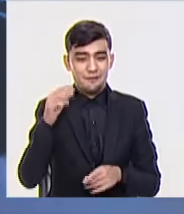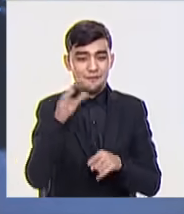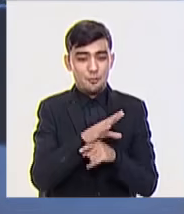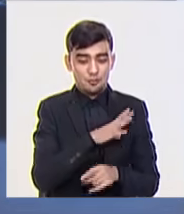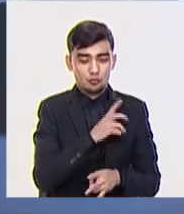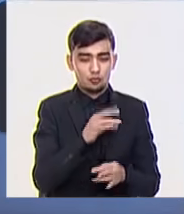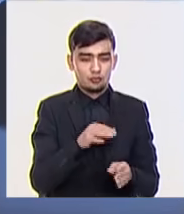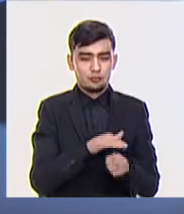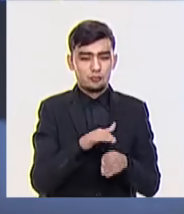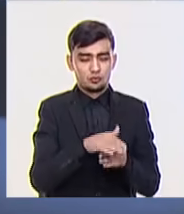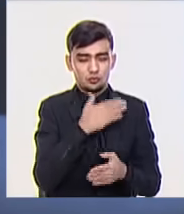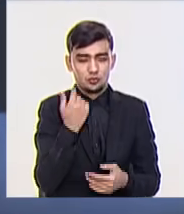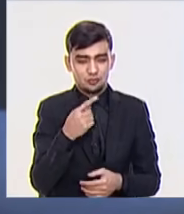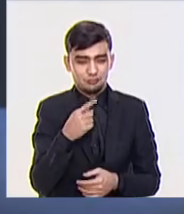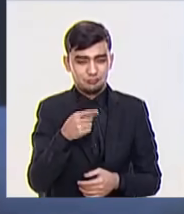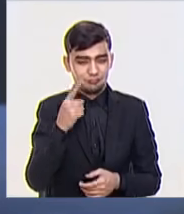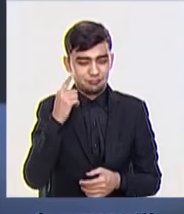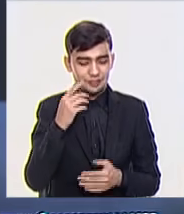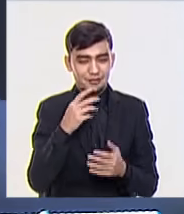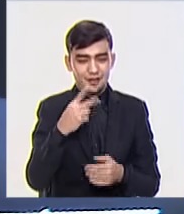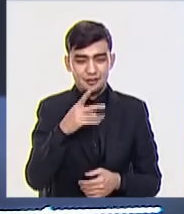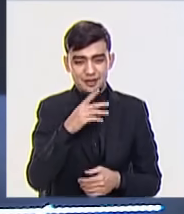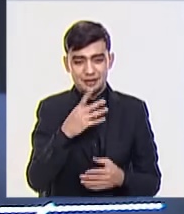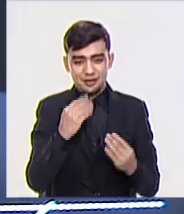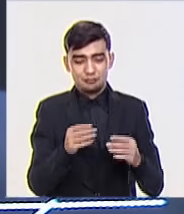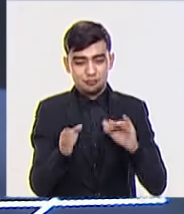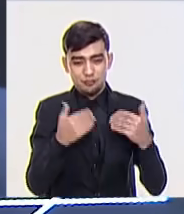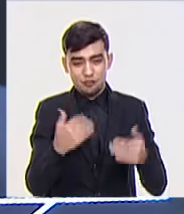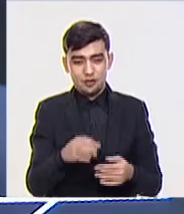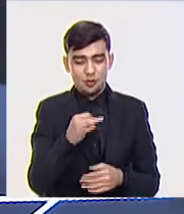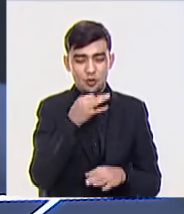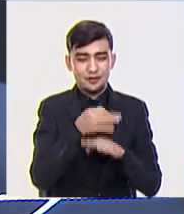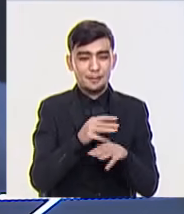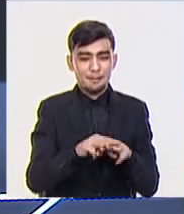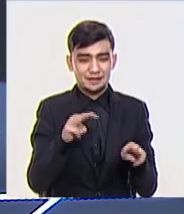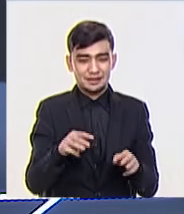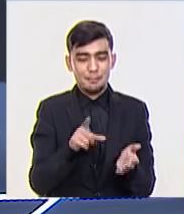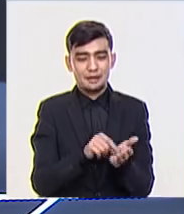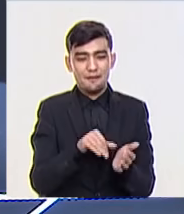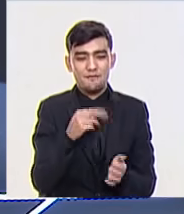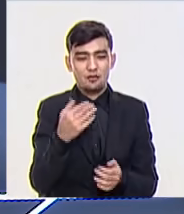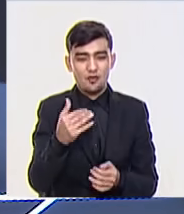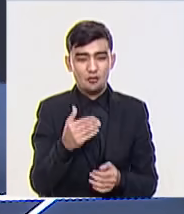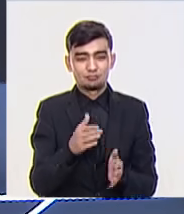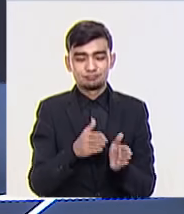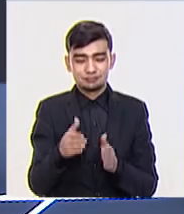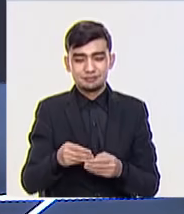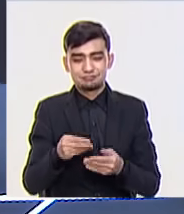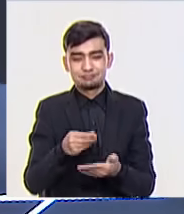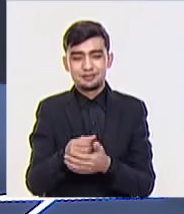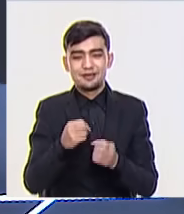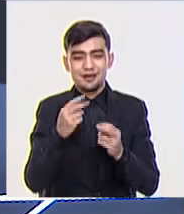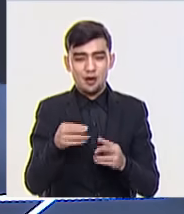жатқанында сынға алды. Заң күшіне енгеніне 20 күн өтсе де жауапты министрлік қордағы қаржының берілу тәртібі әлі дайын емес деп